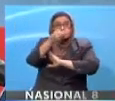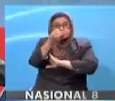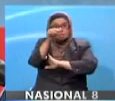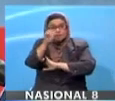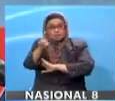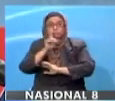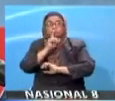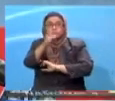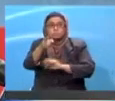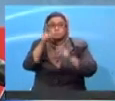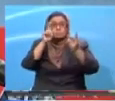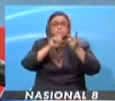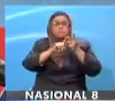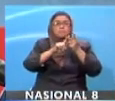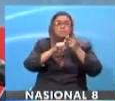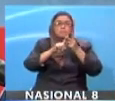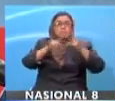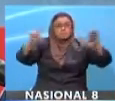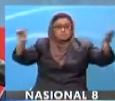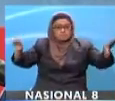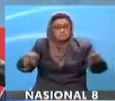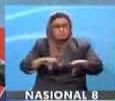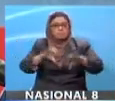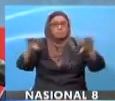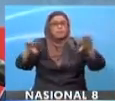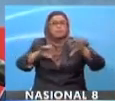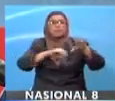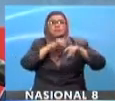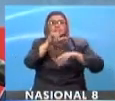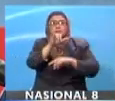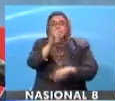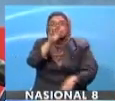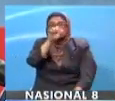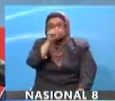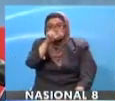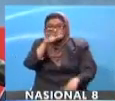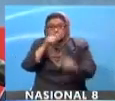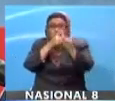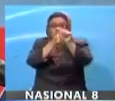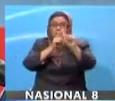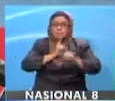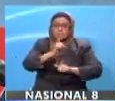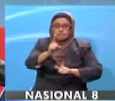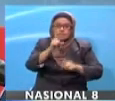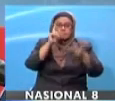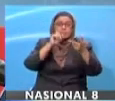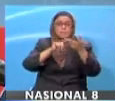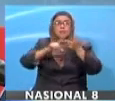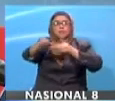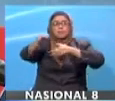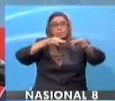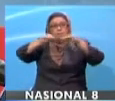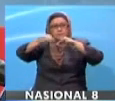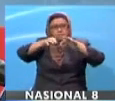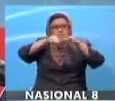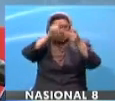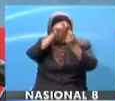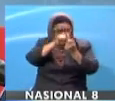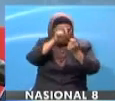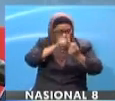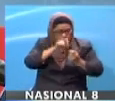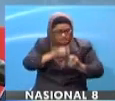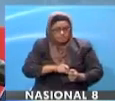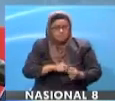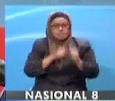liberalisme seperti mana yang digariskan oleh Islam, penerangan yang jitu berlandaskan pada